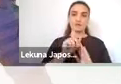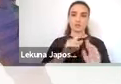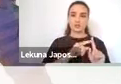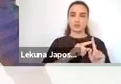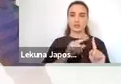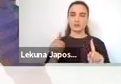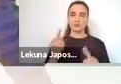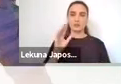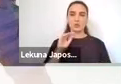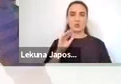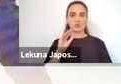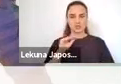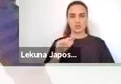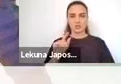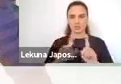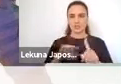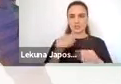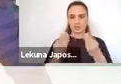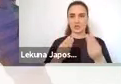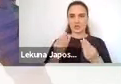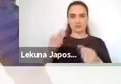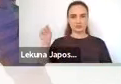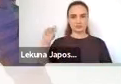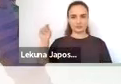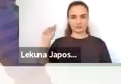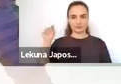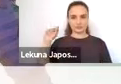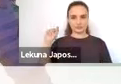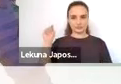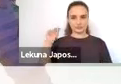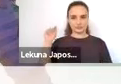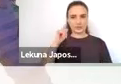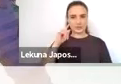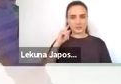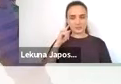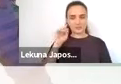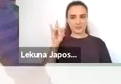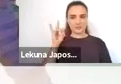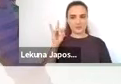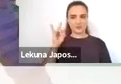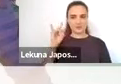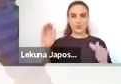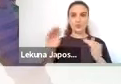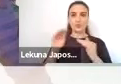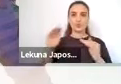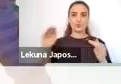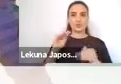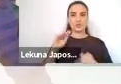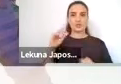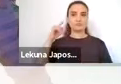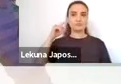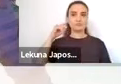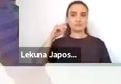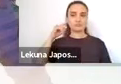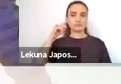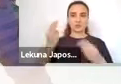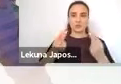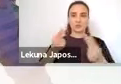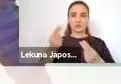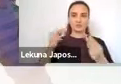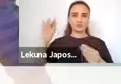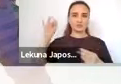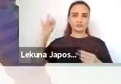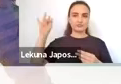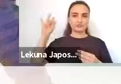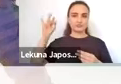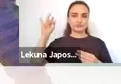როდესაც ესეც თამაშია, ხო, ჩხარუნის ხმა, როდესაც ბავშვისთვის მუსიკალურ რაღაცა სათამაშოებს რო